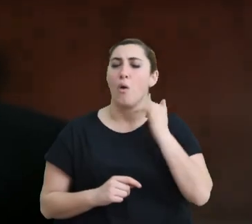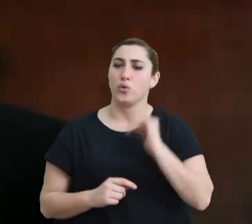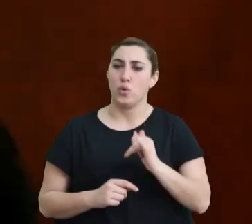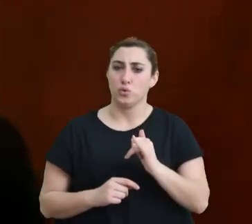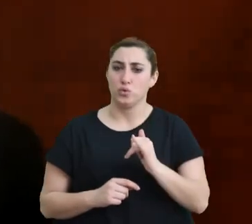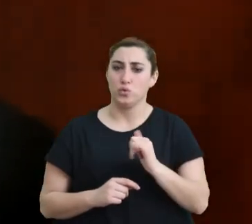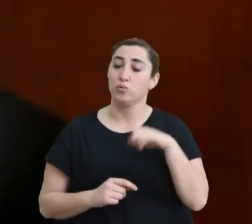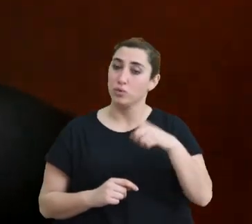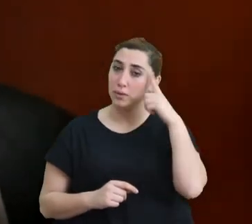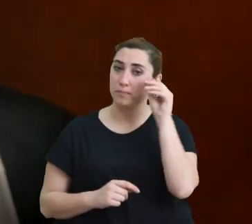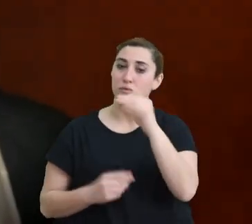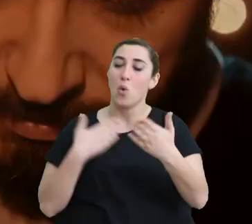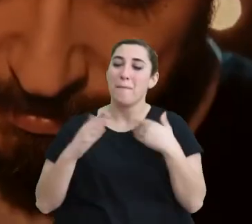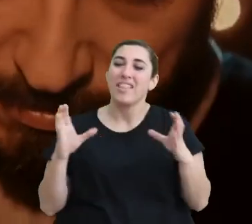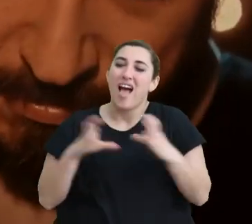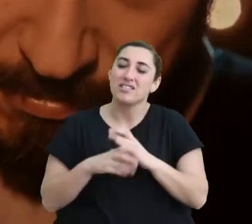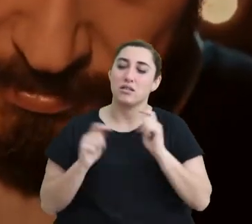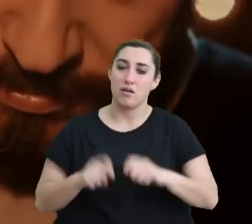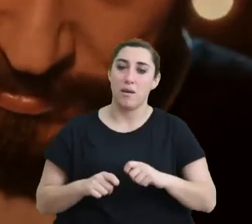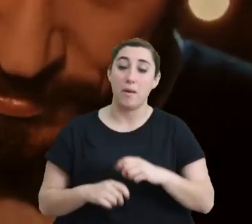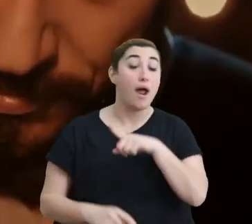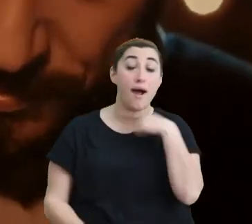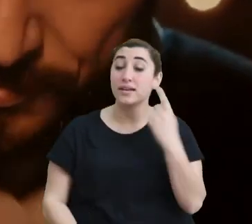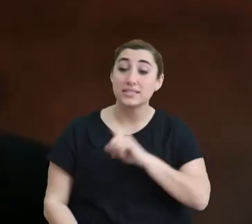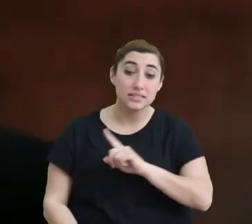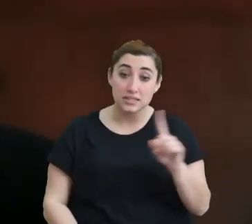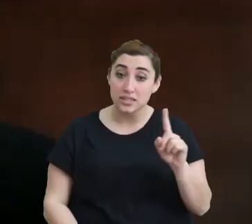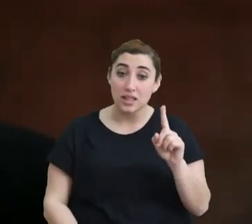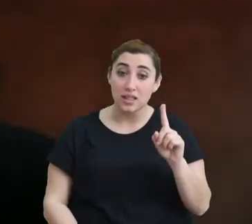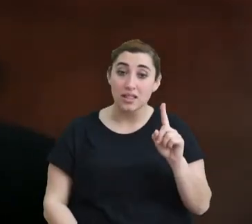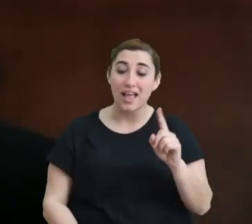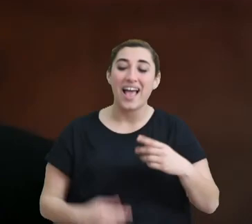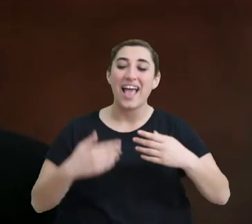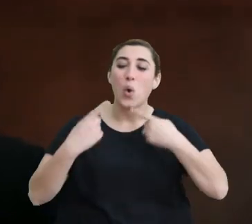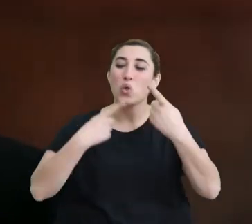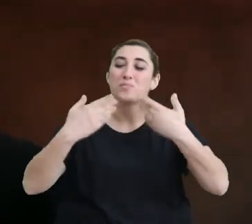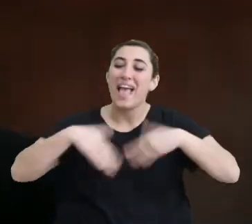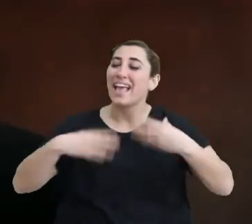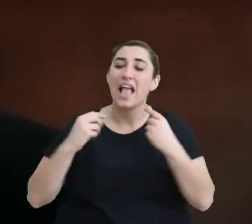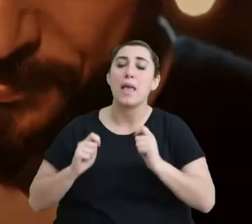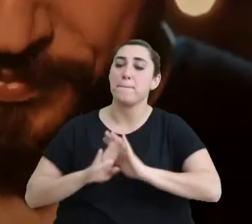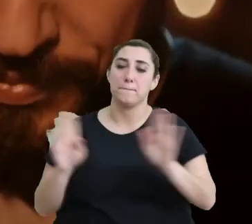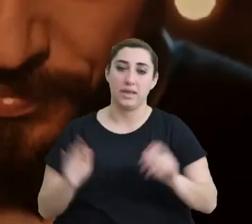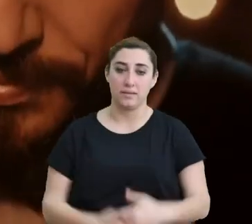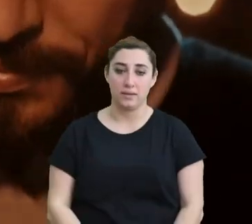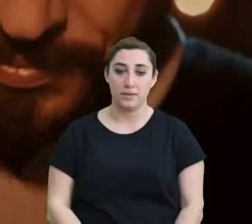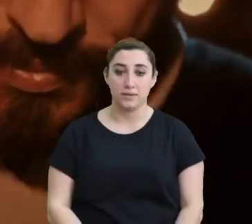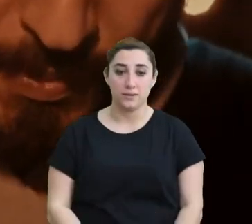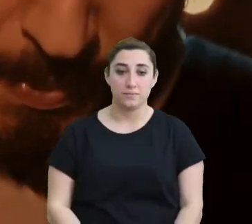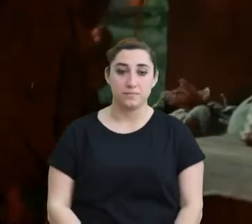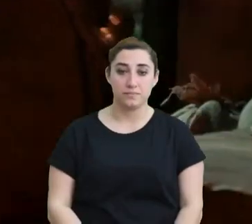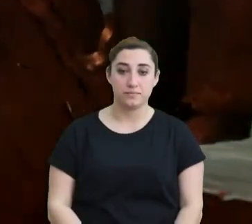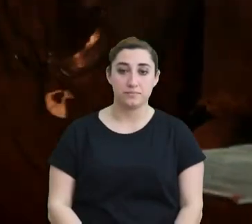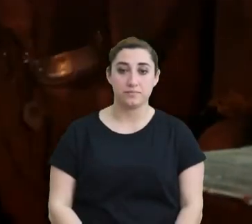kötüdür. Bu da muhabbeti azaltır. Zinhar, sünnete mani olanlardan olmayalım.